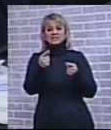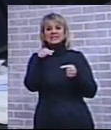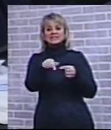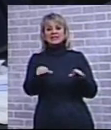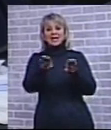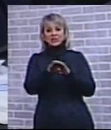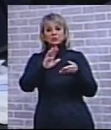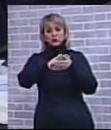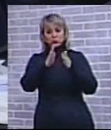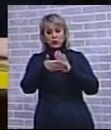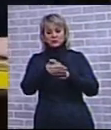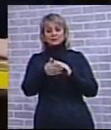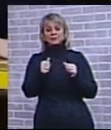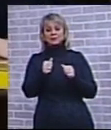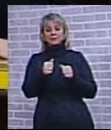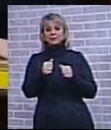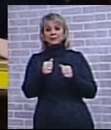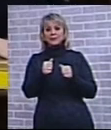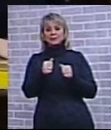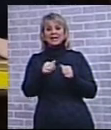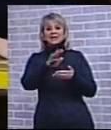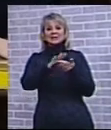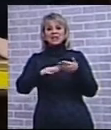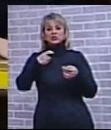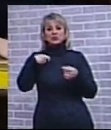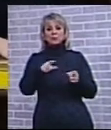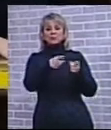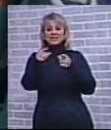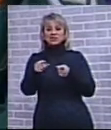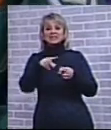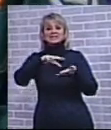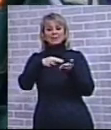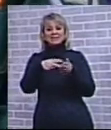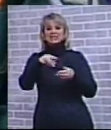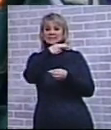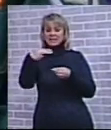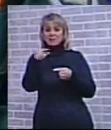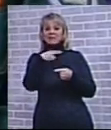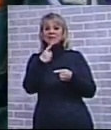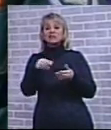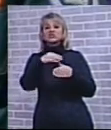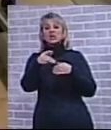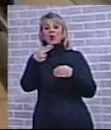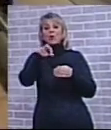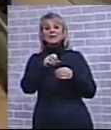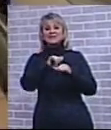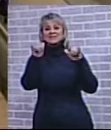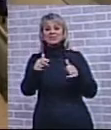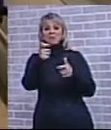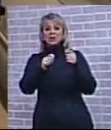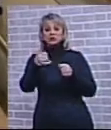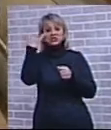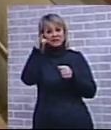с такими ситуациями. Дальше депутаты перешли к запланированным темам. Говорили в частности о развитии